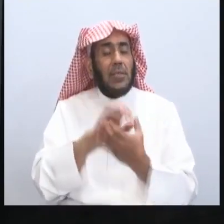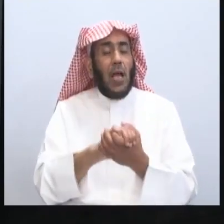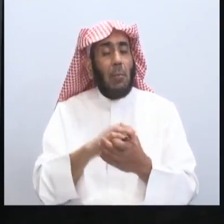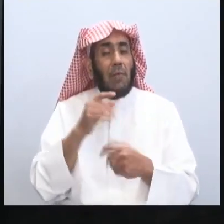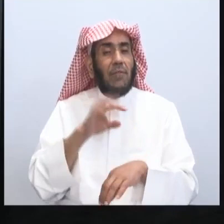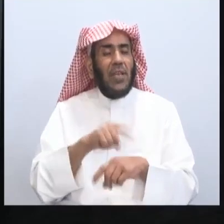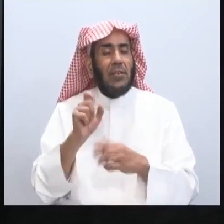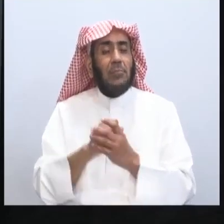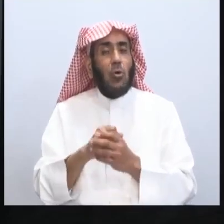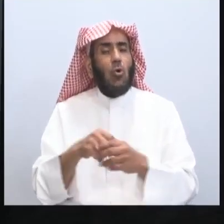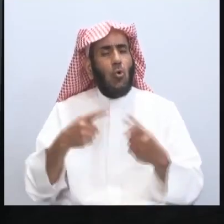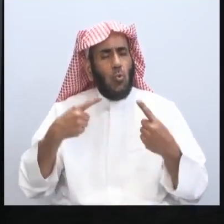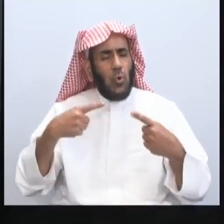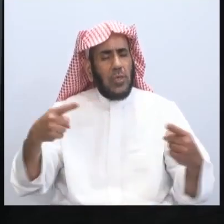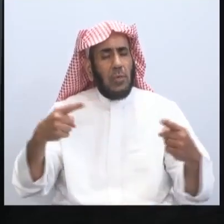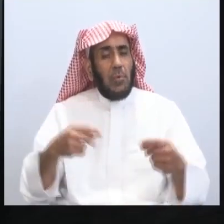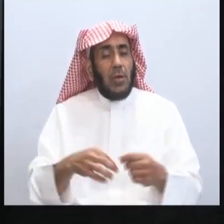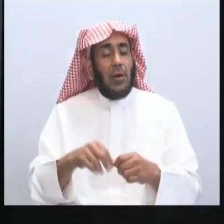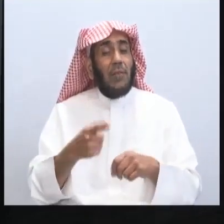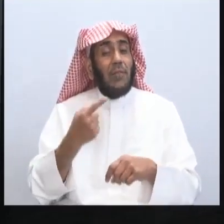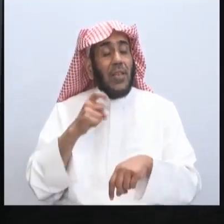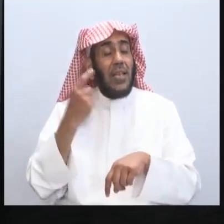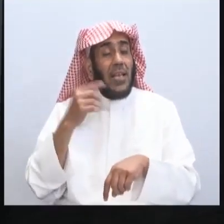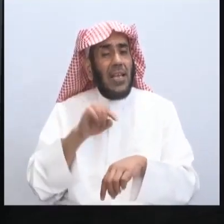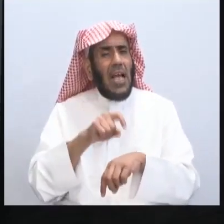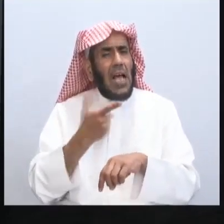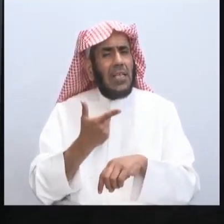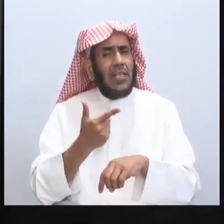عهده واستمر في عهد ابو بكر